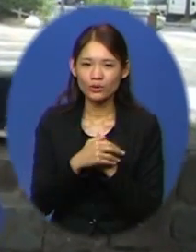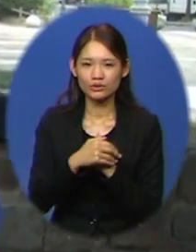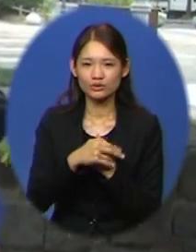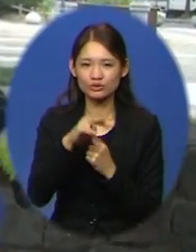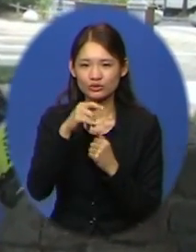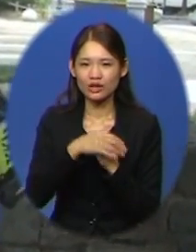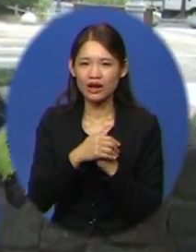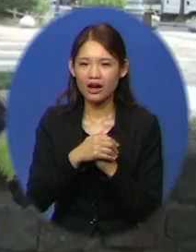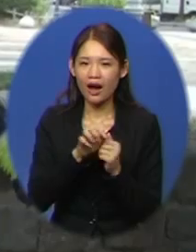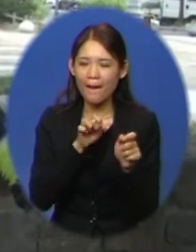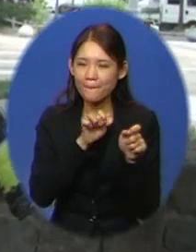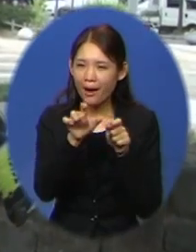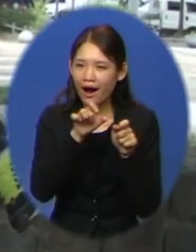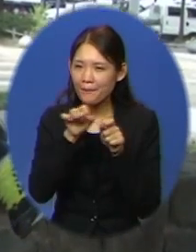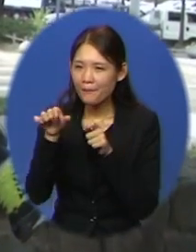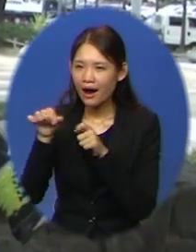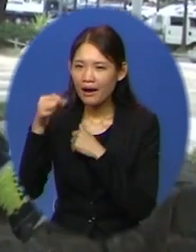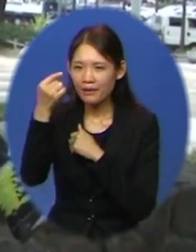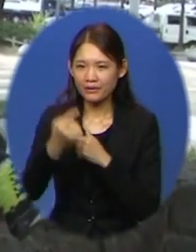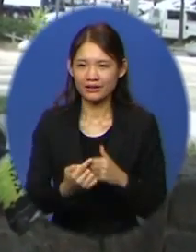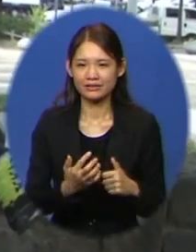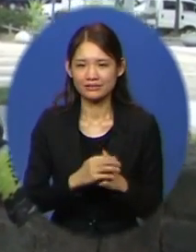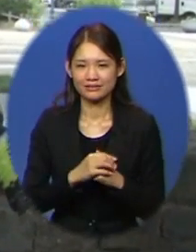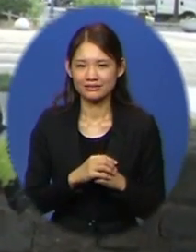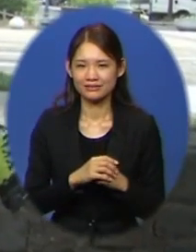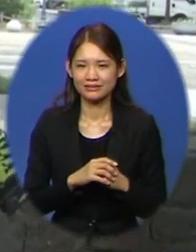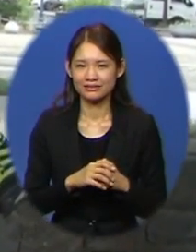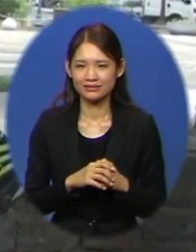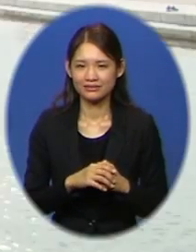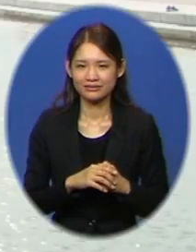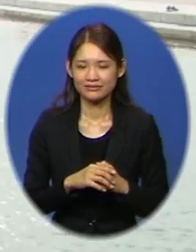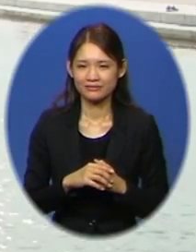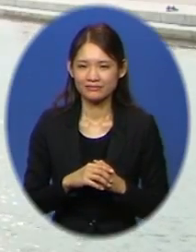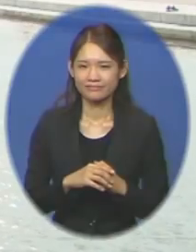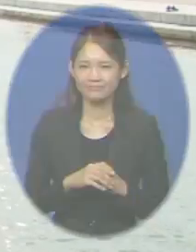오고 응암동에서도 오고 막 그랬는데.